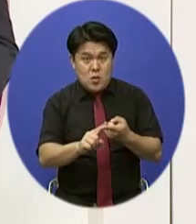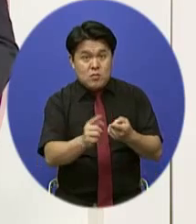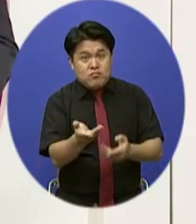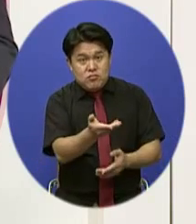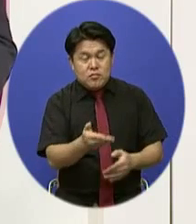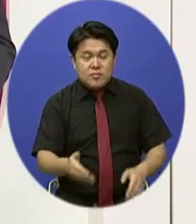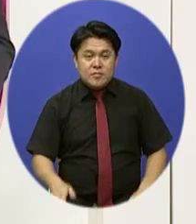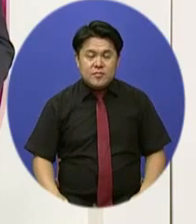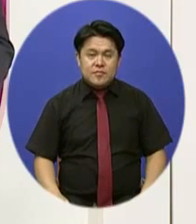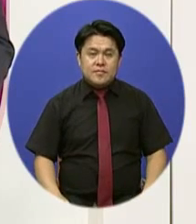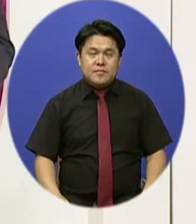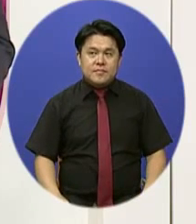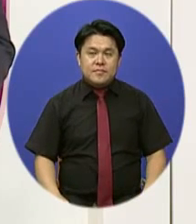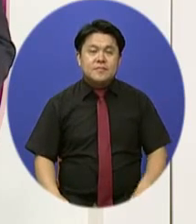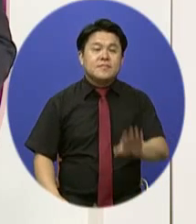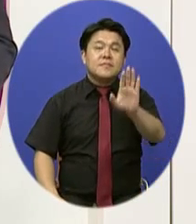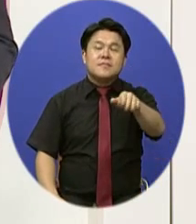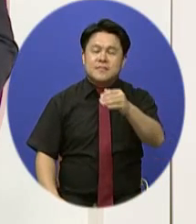네,